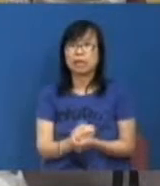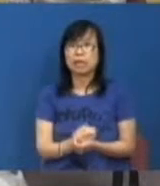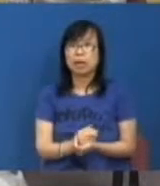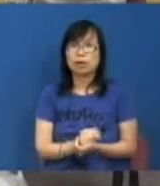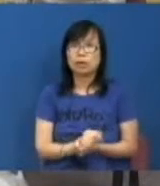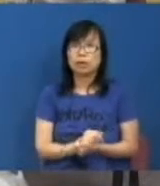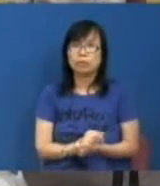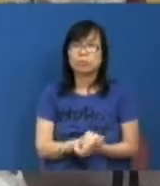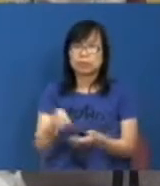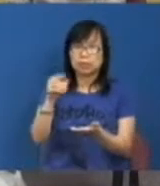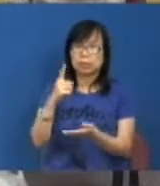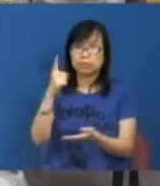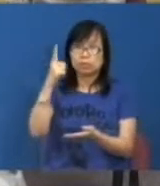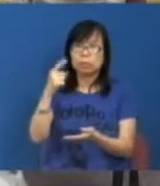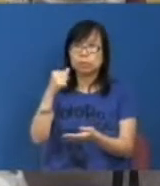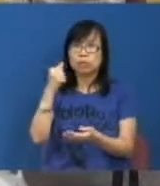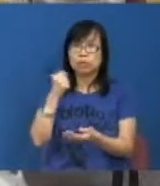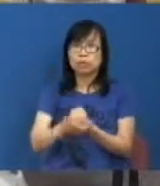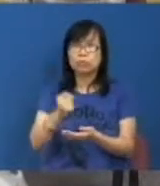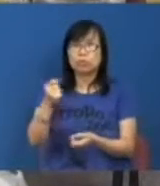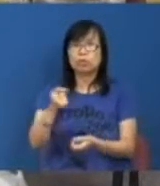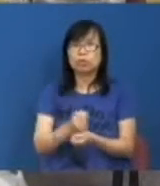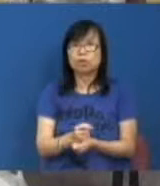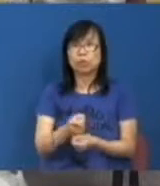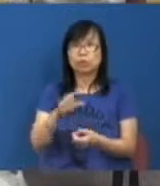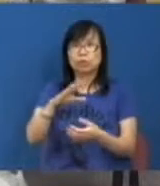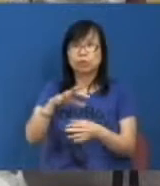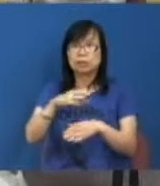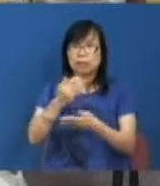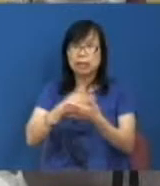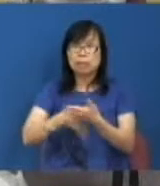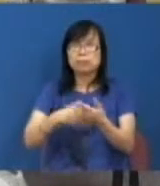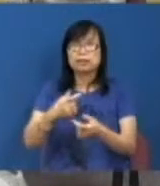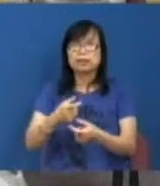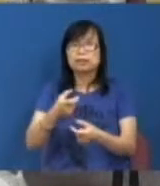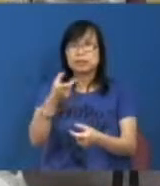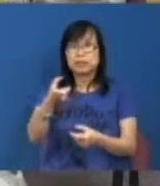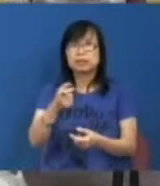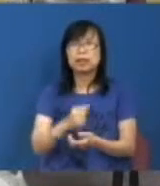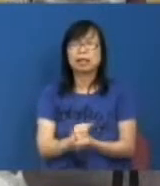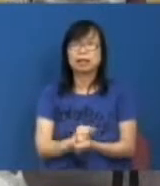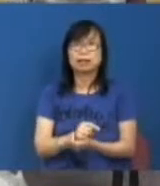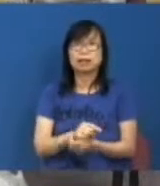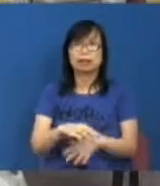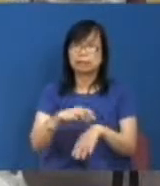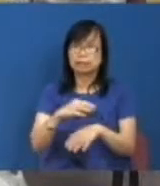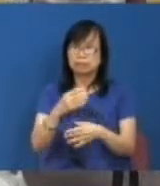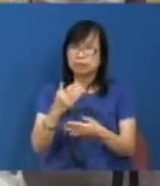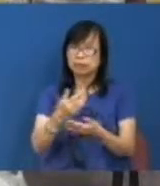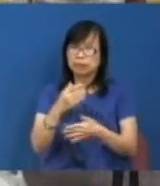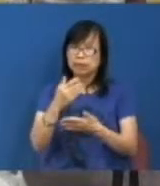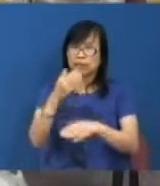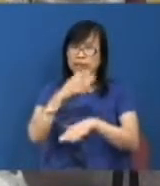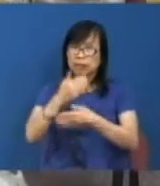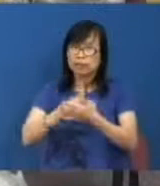旭上個台之後，就好多時強調就要開源又節流，但係其實公營醫療系統就唔係好可能節到流嘅，講真嗰句，而